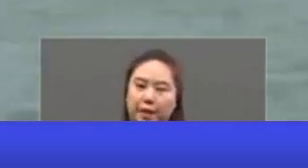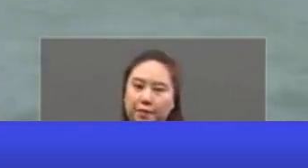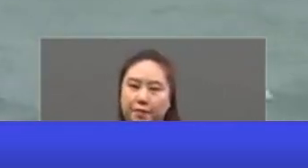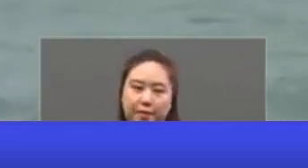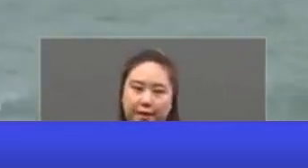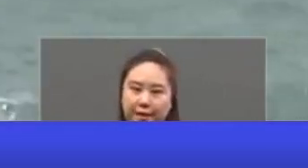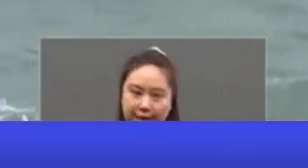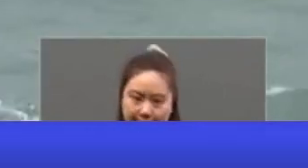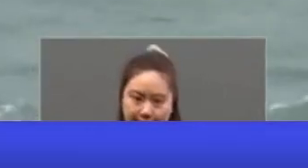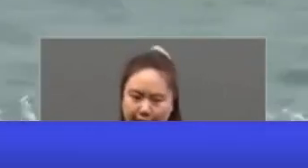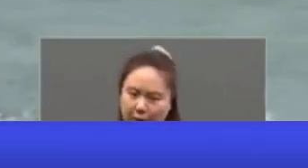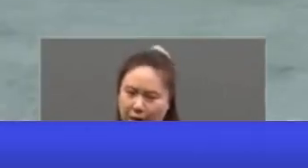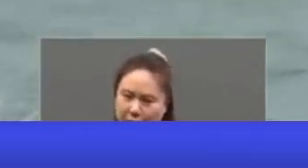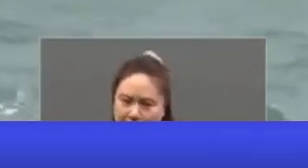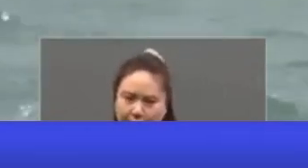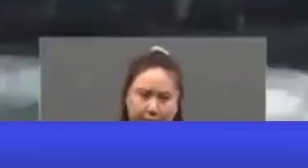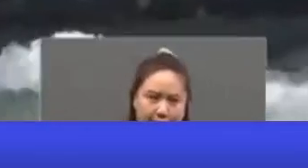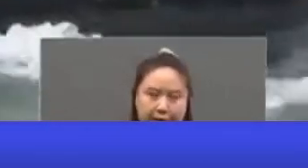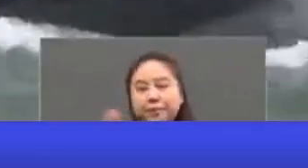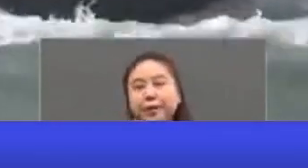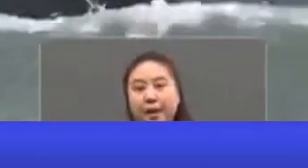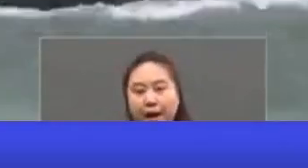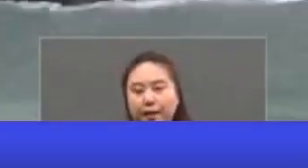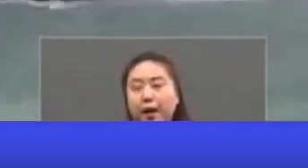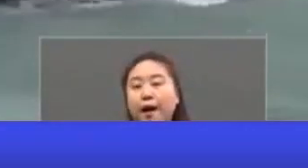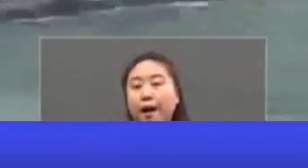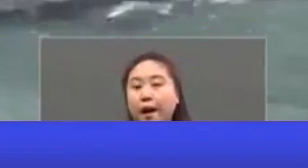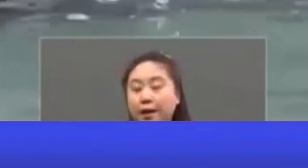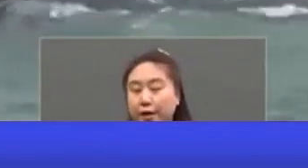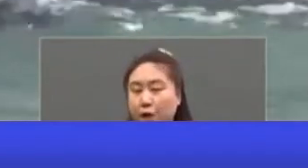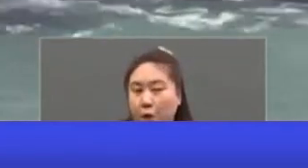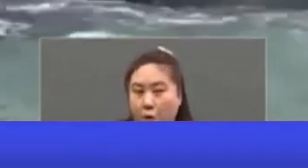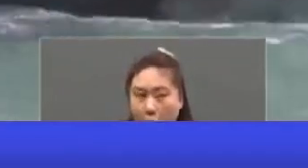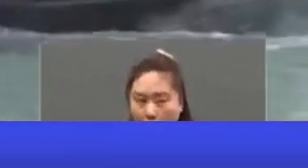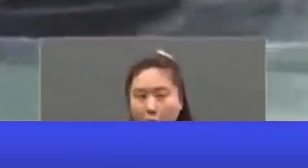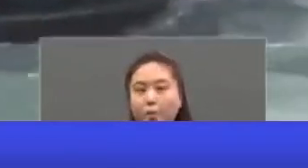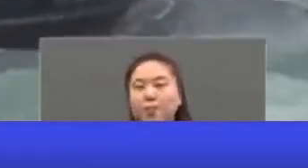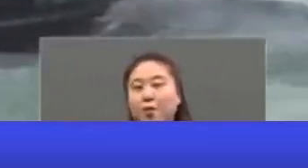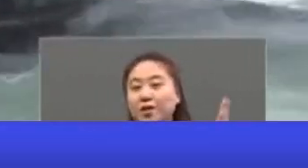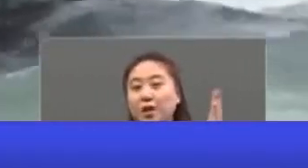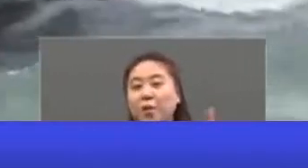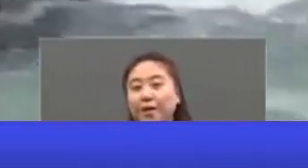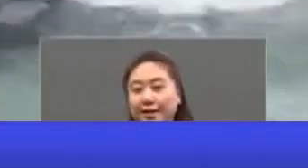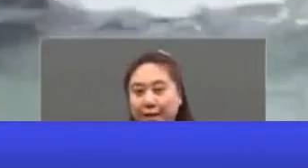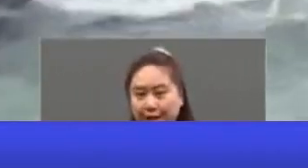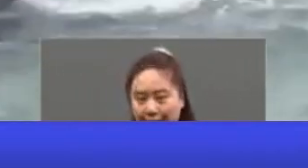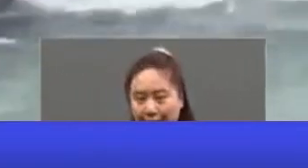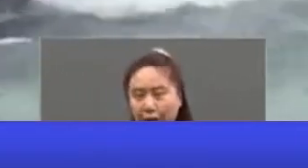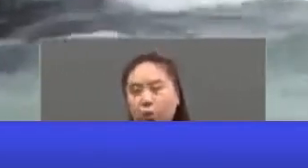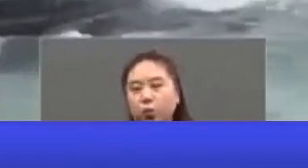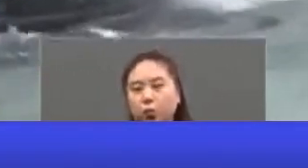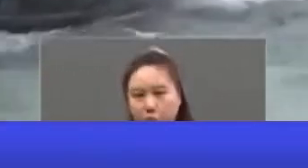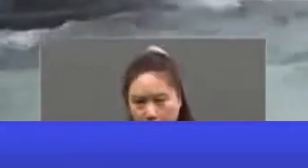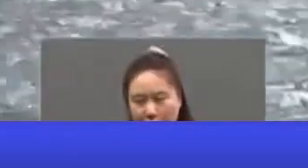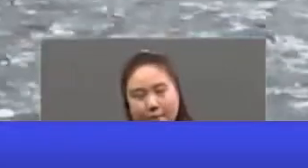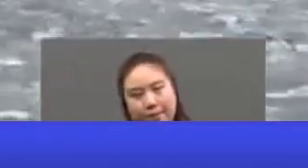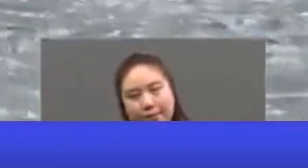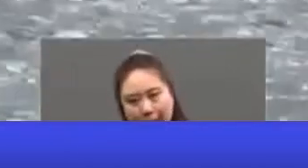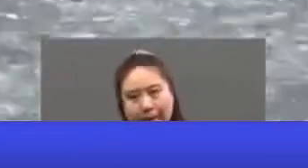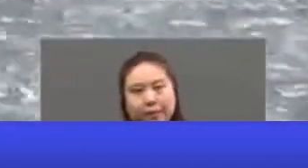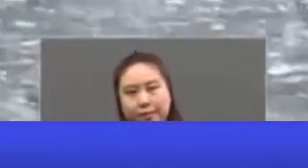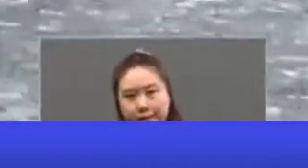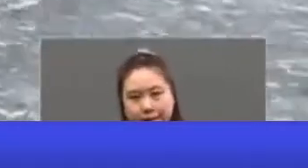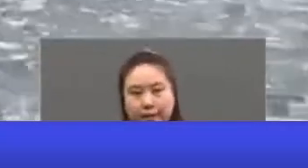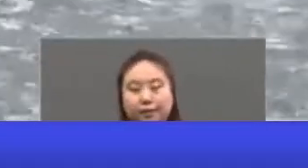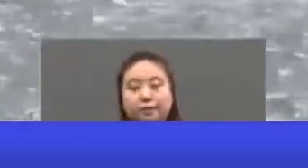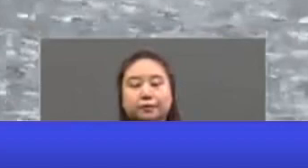นามไว้เนี่ยเข้ามาอยู่ด้วยนะครับประเด็นที่2ก็คือในเรื่องของการบริหารจัดการกองเรือให้สอดคล้องกับสภาวะ